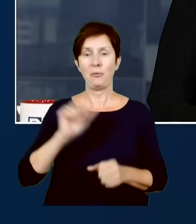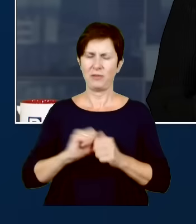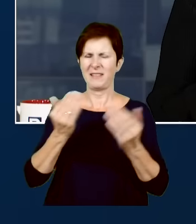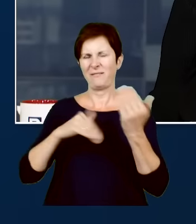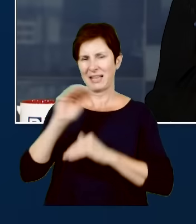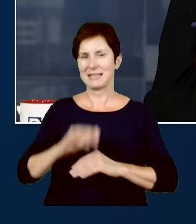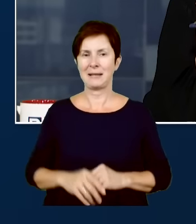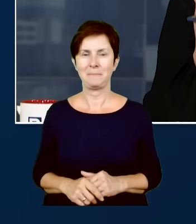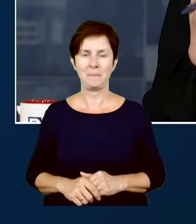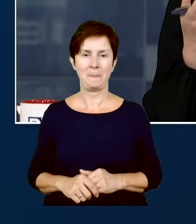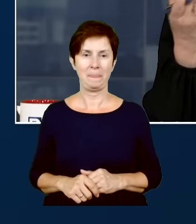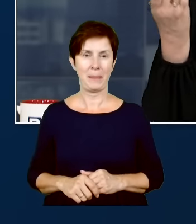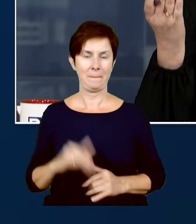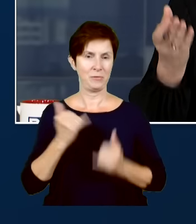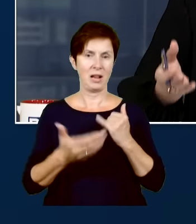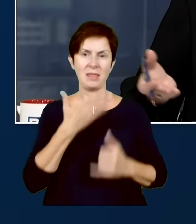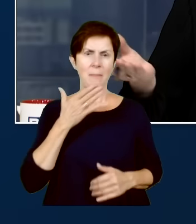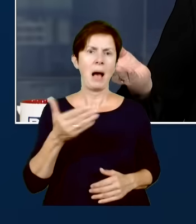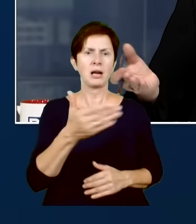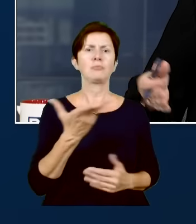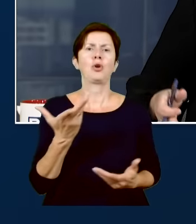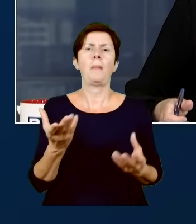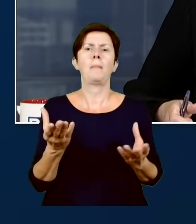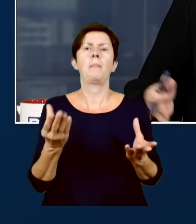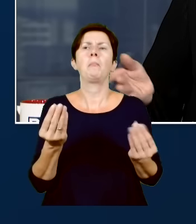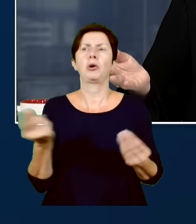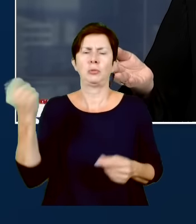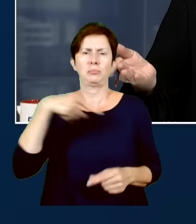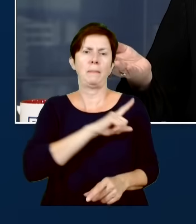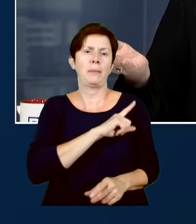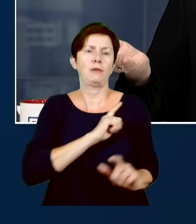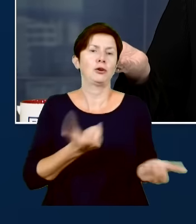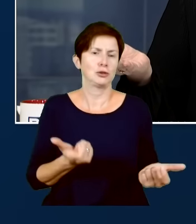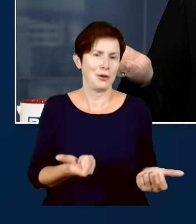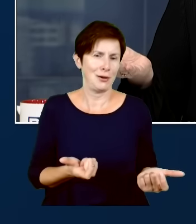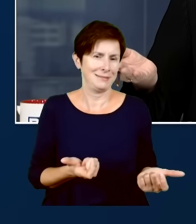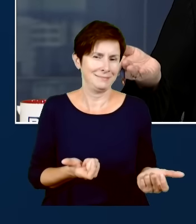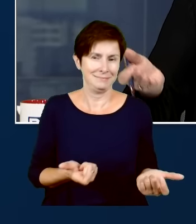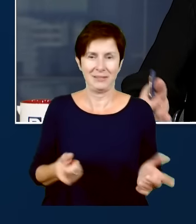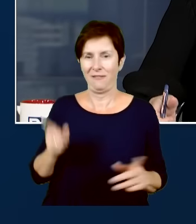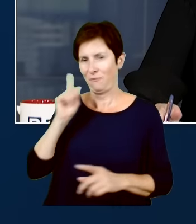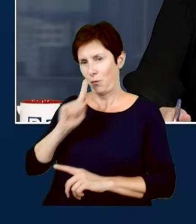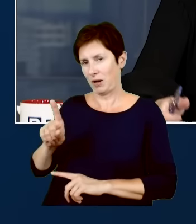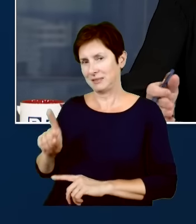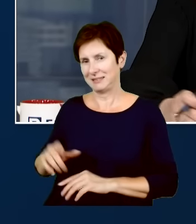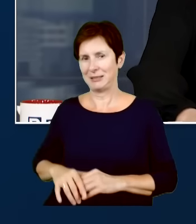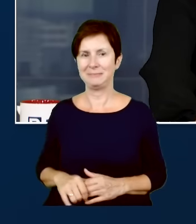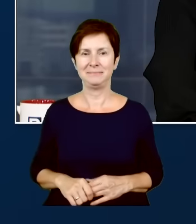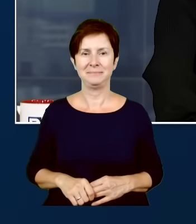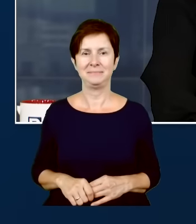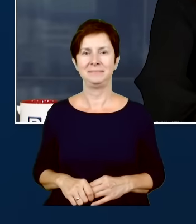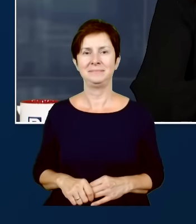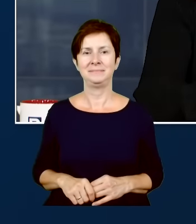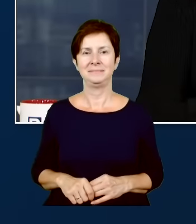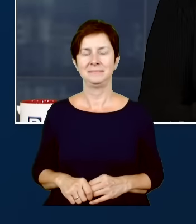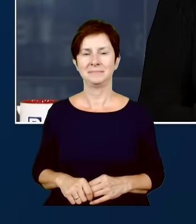rozumiem ale skoro nie ma ryb No to właściwie czego miałby pilnować No przepraszam może rzeczywiście życzę